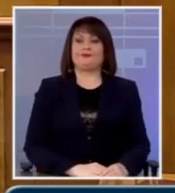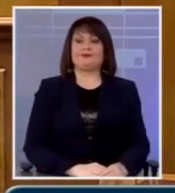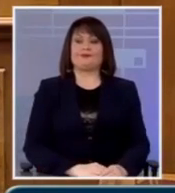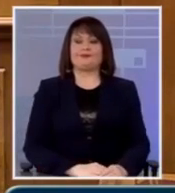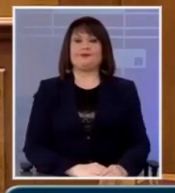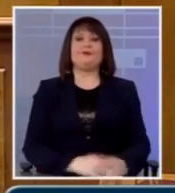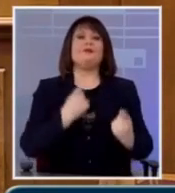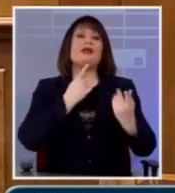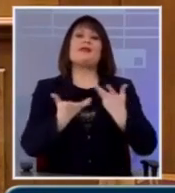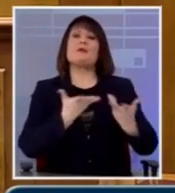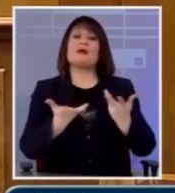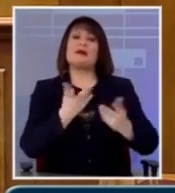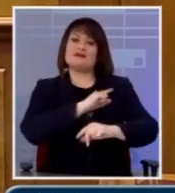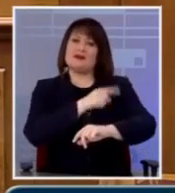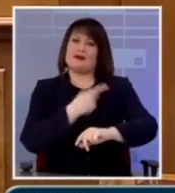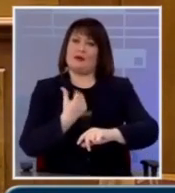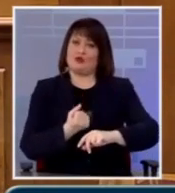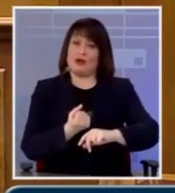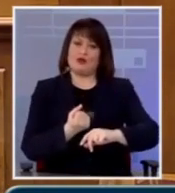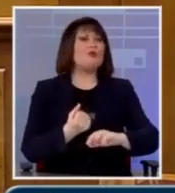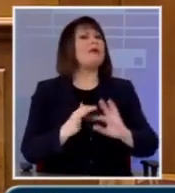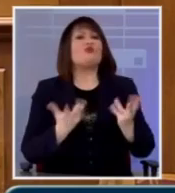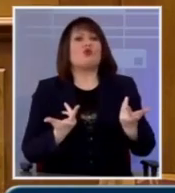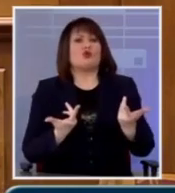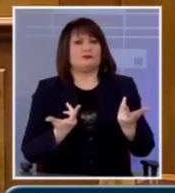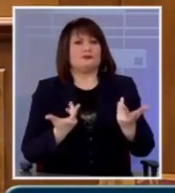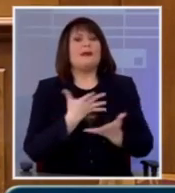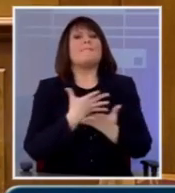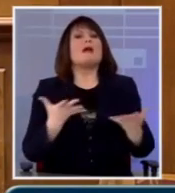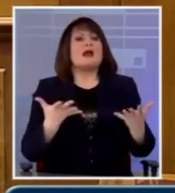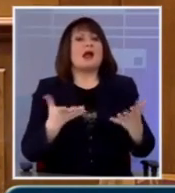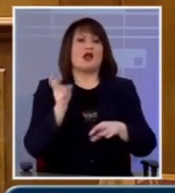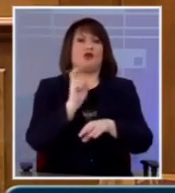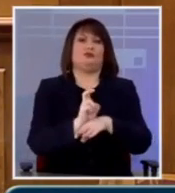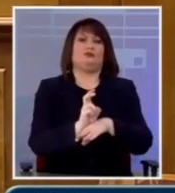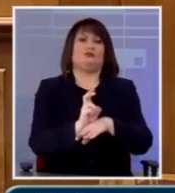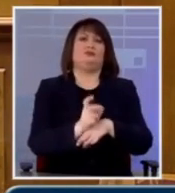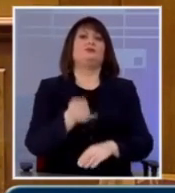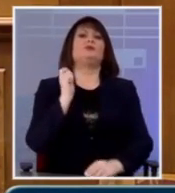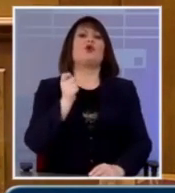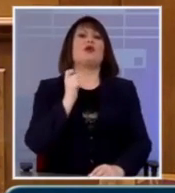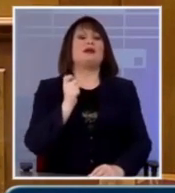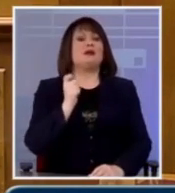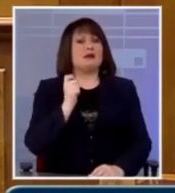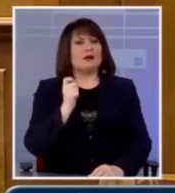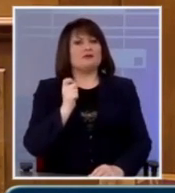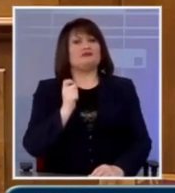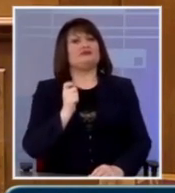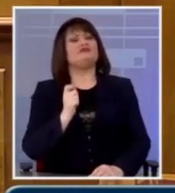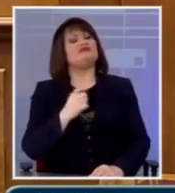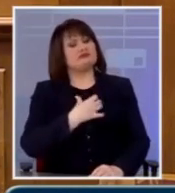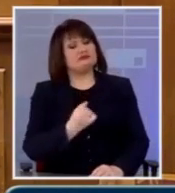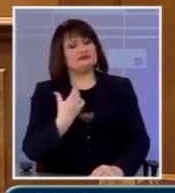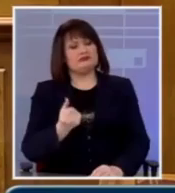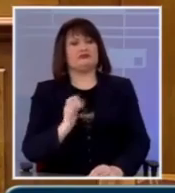Η διαπραγματευτική μας δύναμη έγκυται στο τεράστιο απόθεμα πολιτικής αξιοπιστίας που διαθέτει μια